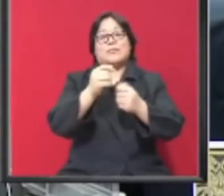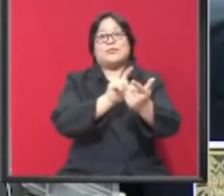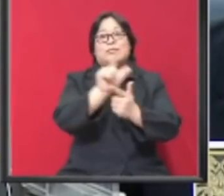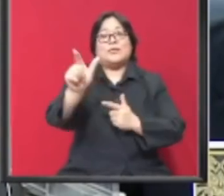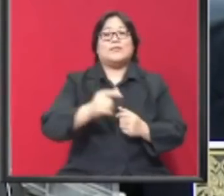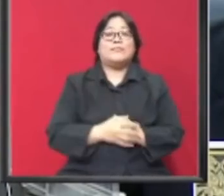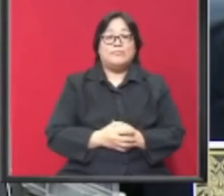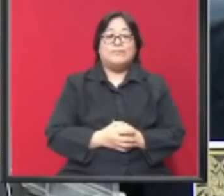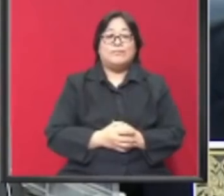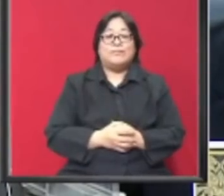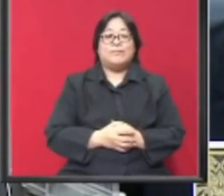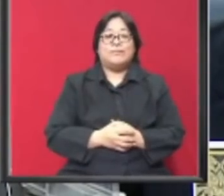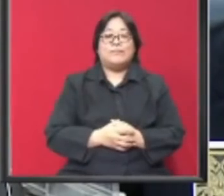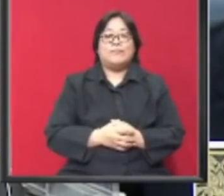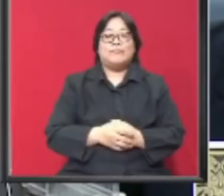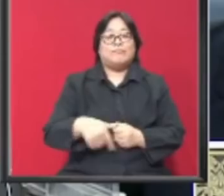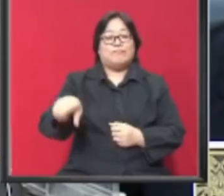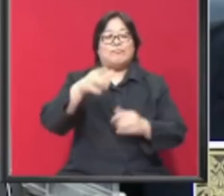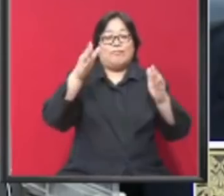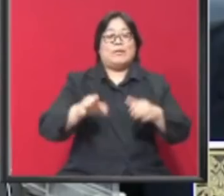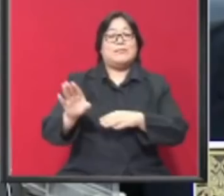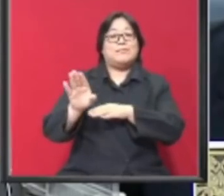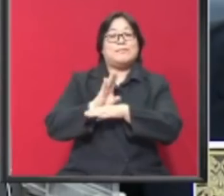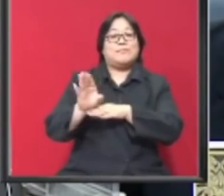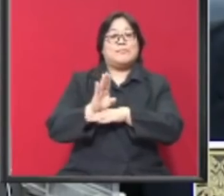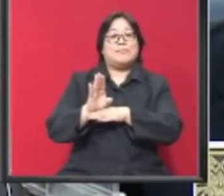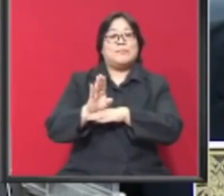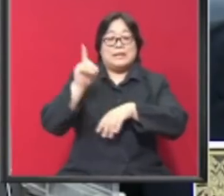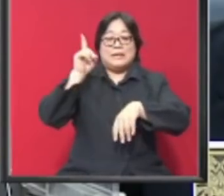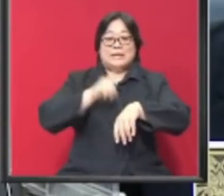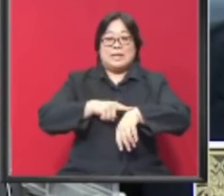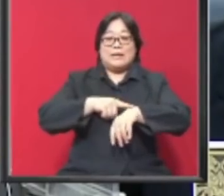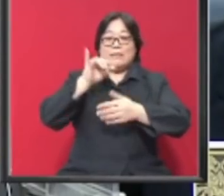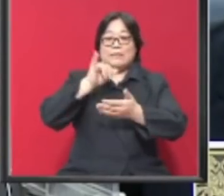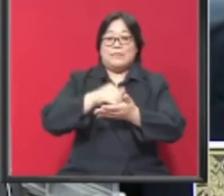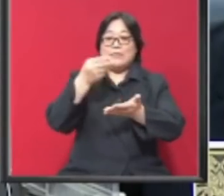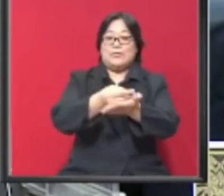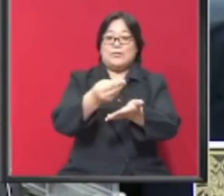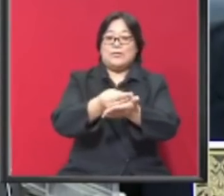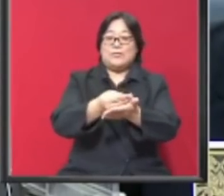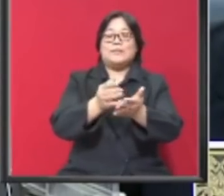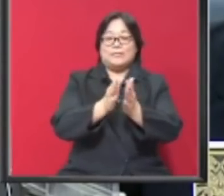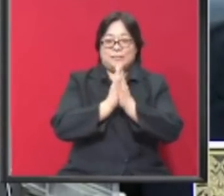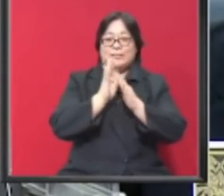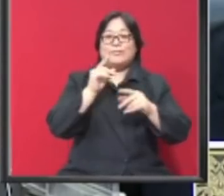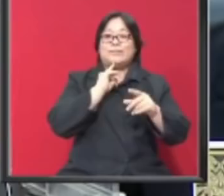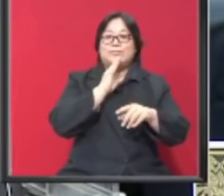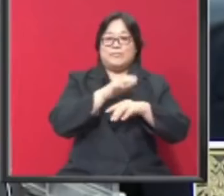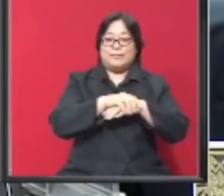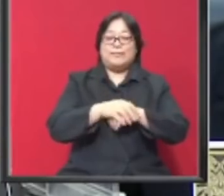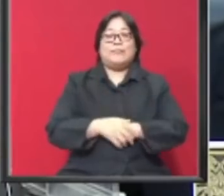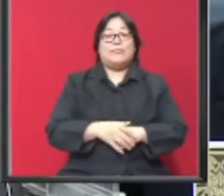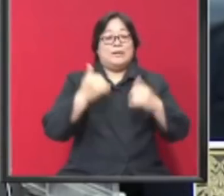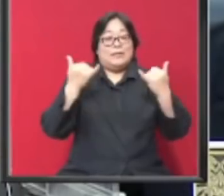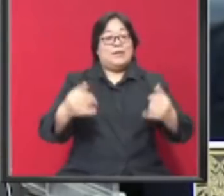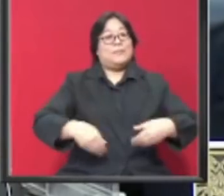kelulusan Kata ahli perniagaan Time is money penyanyi izin sekarang